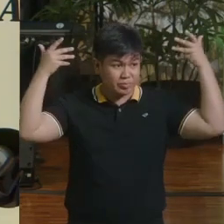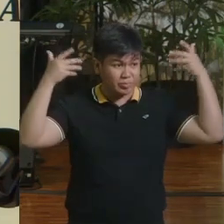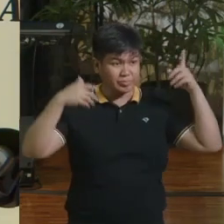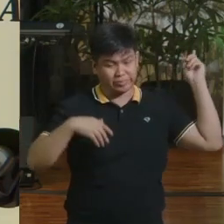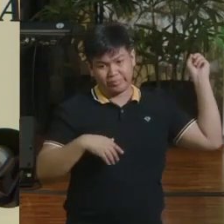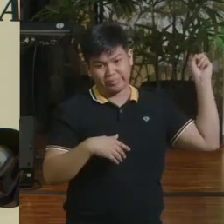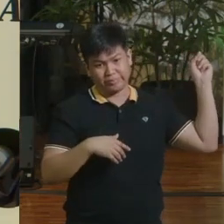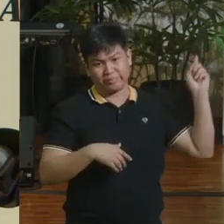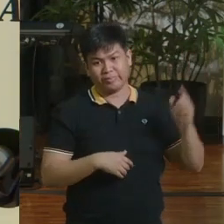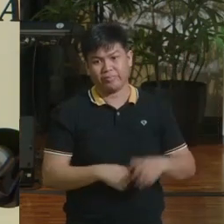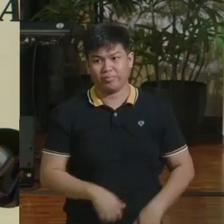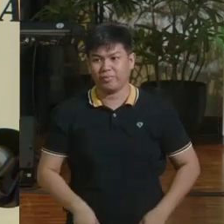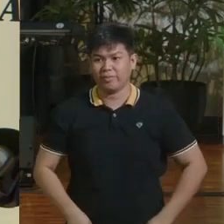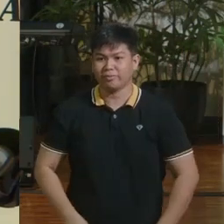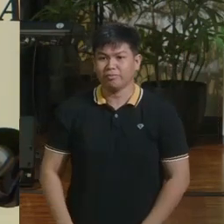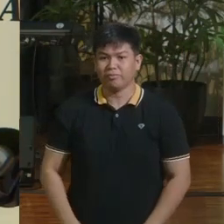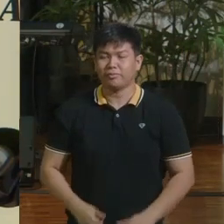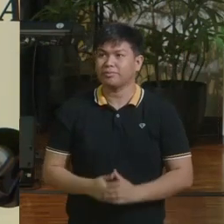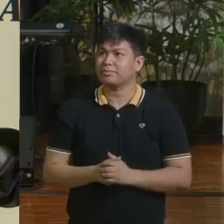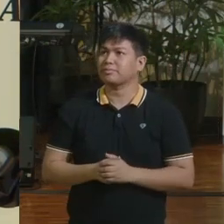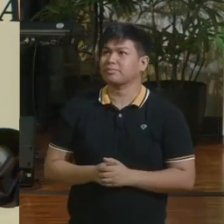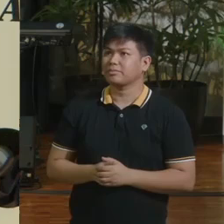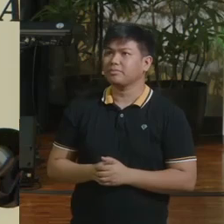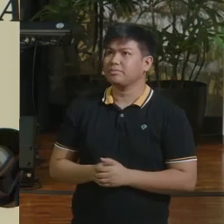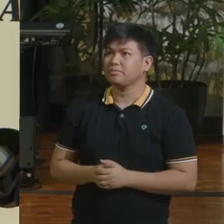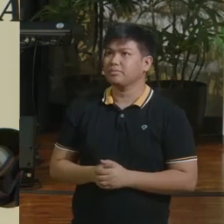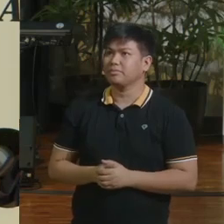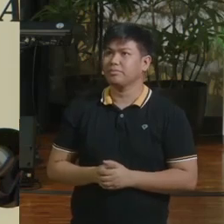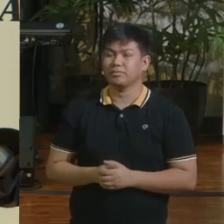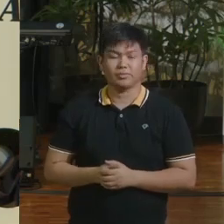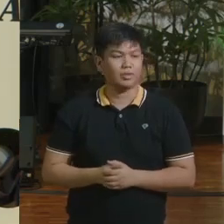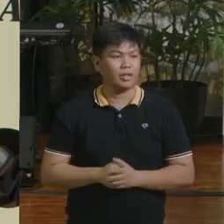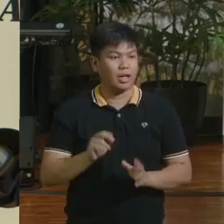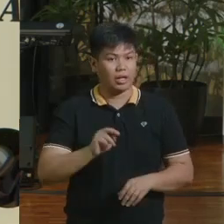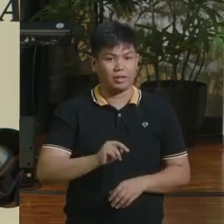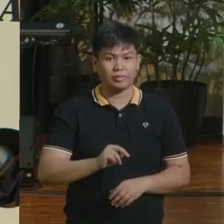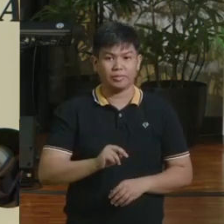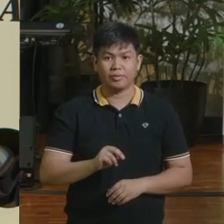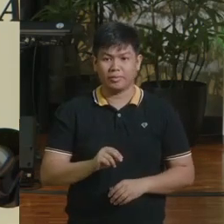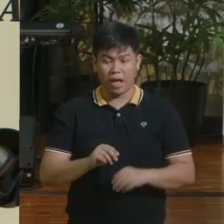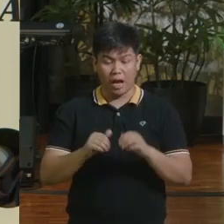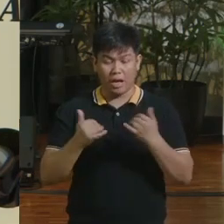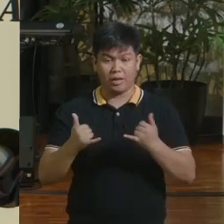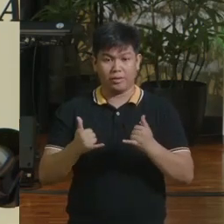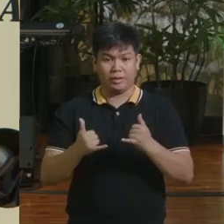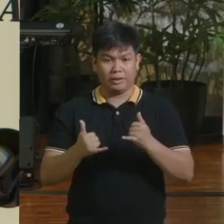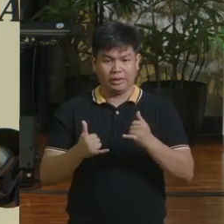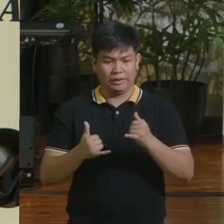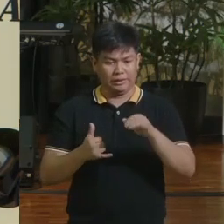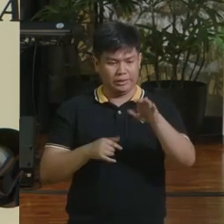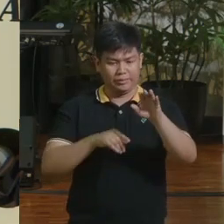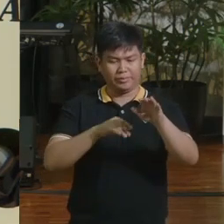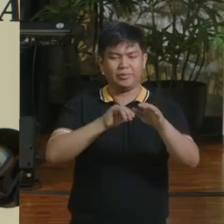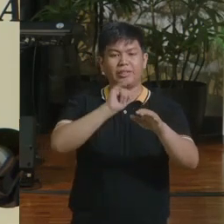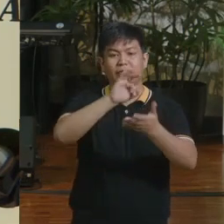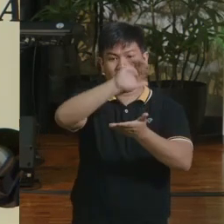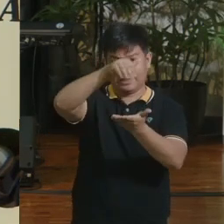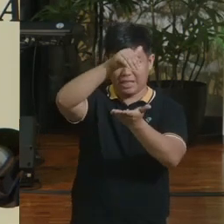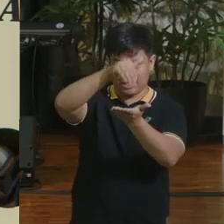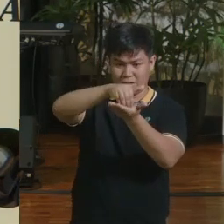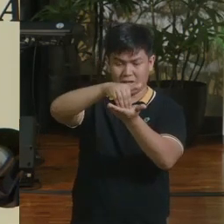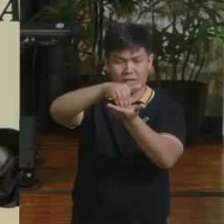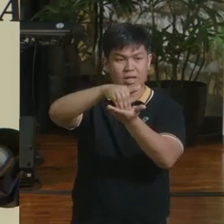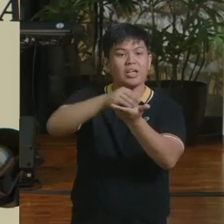kung ito ang Jerusalem, ang north Lebanon, pagka lumiko